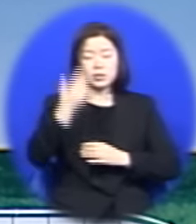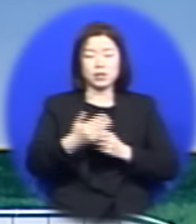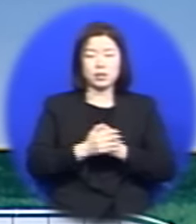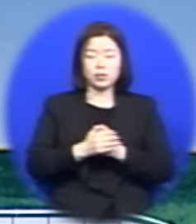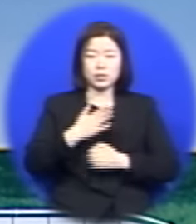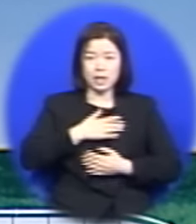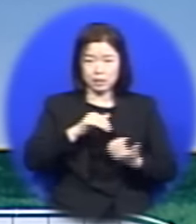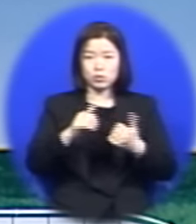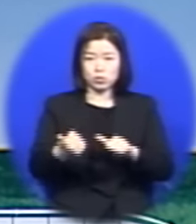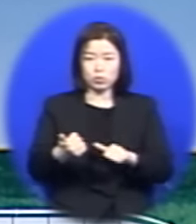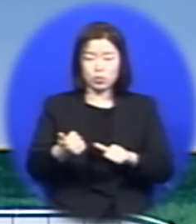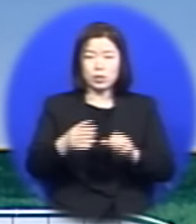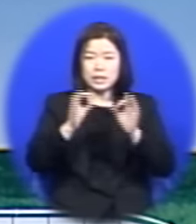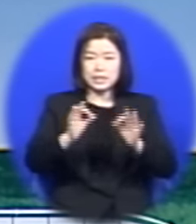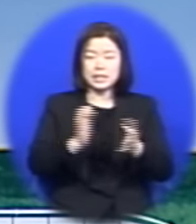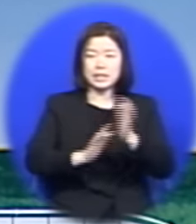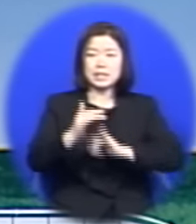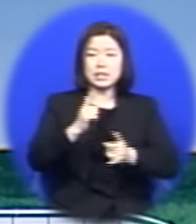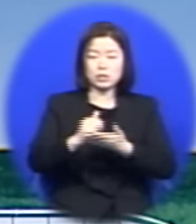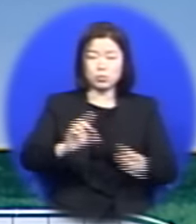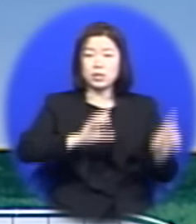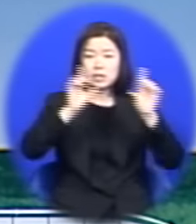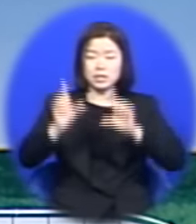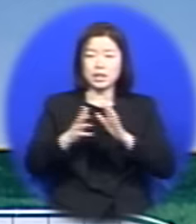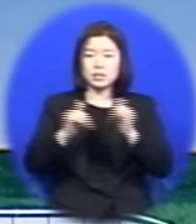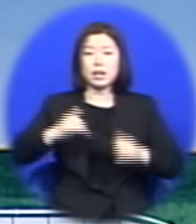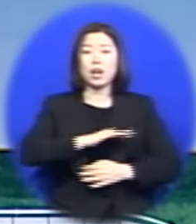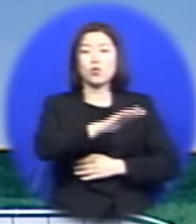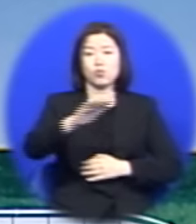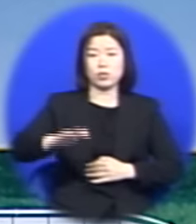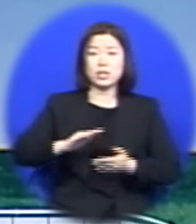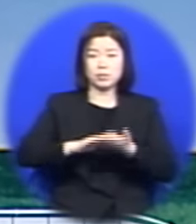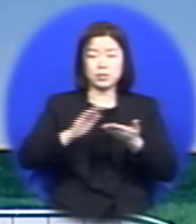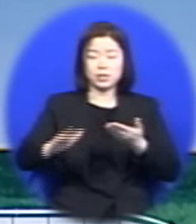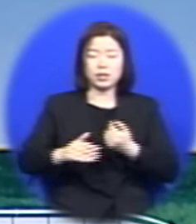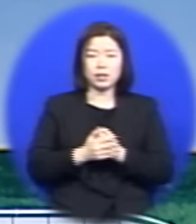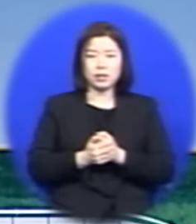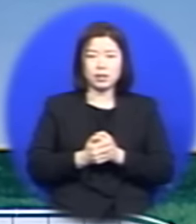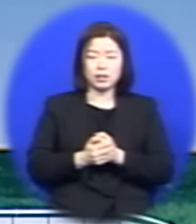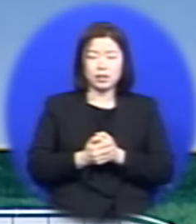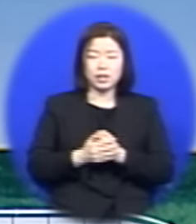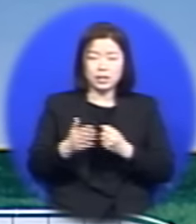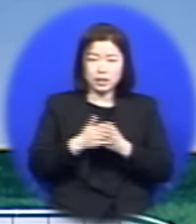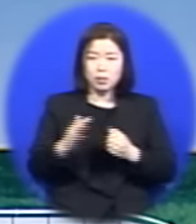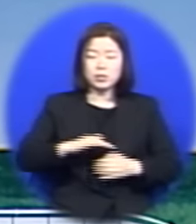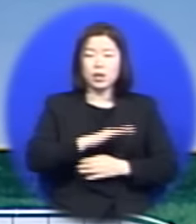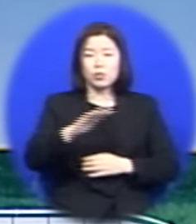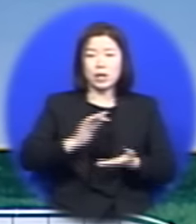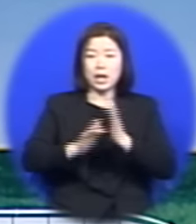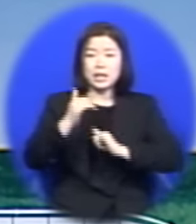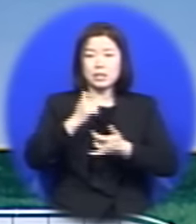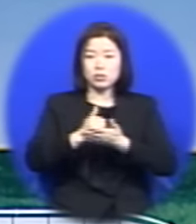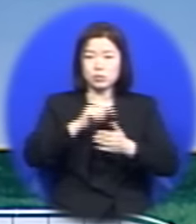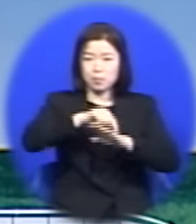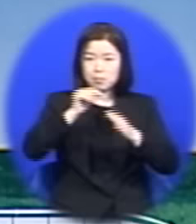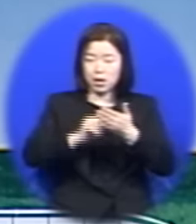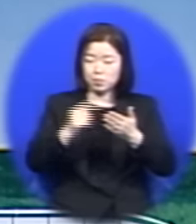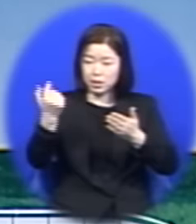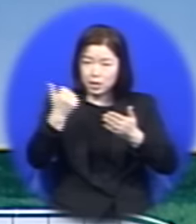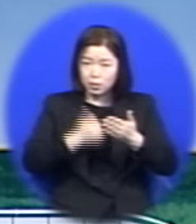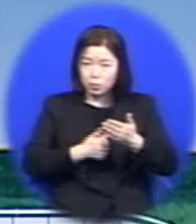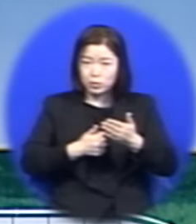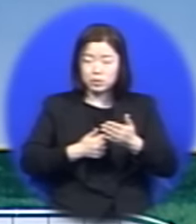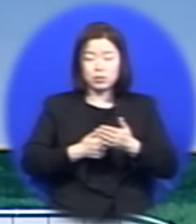죽고 이제는 예수님으로 사는 자가 우리잖아요. 우리가 예수님이 내 마음에 계신 것에 대해서 눈이